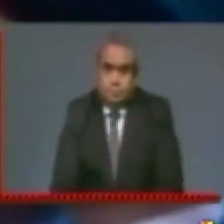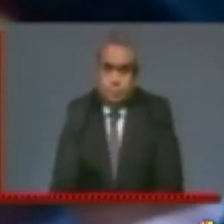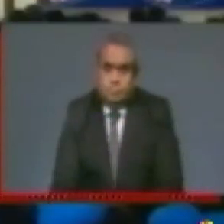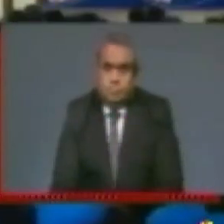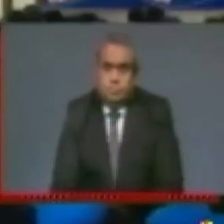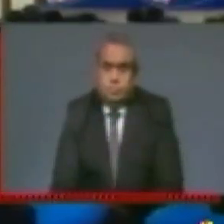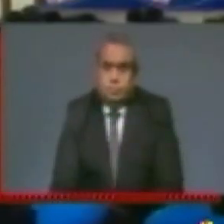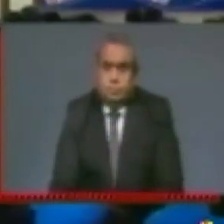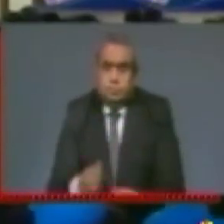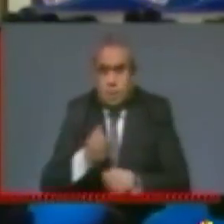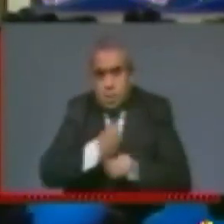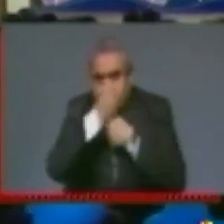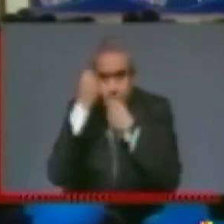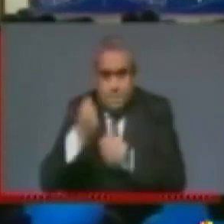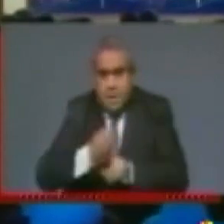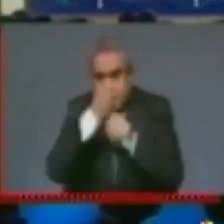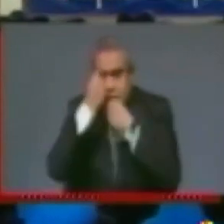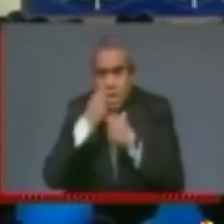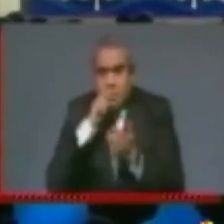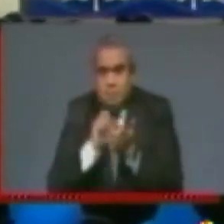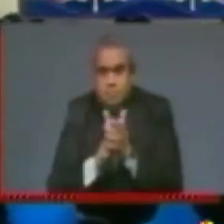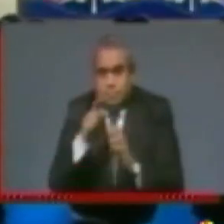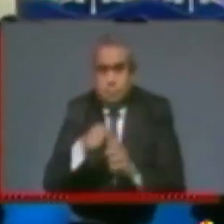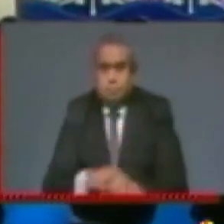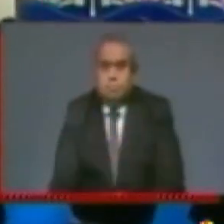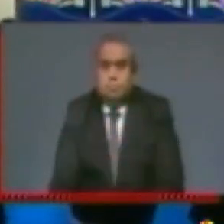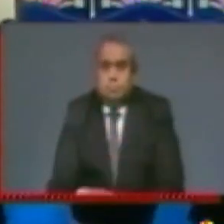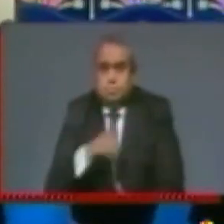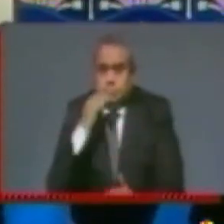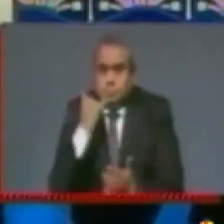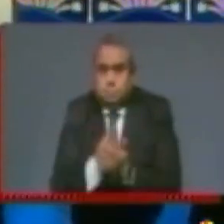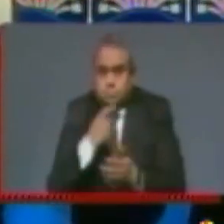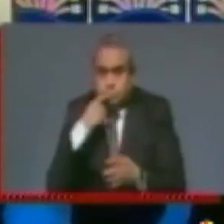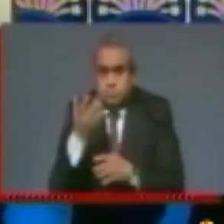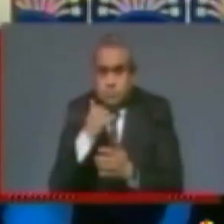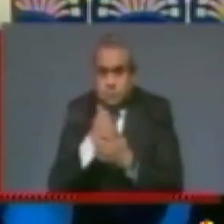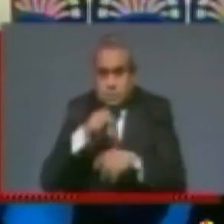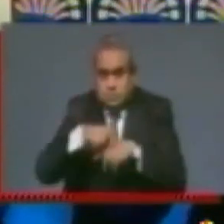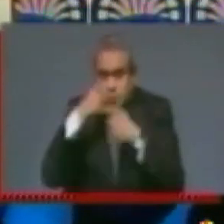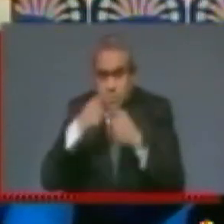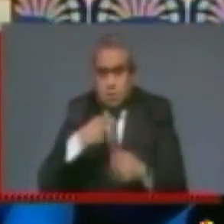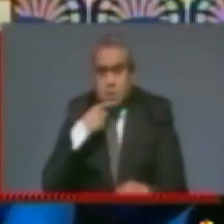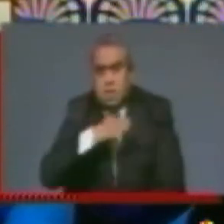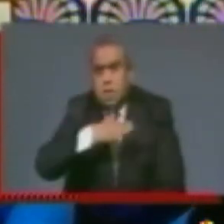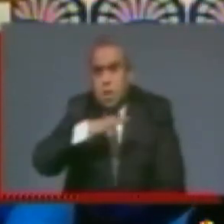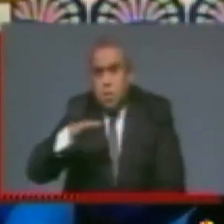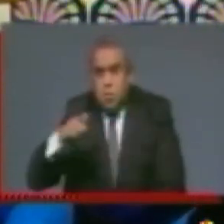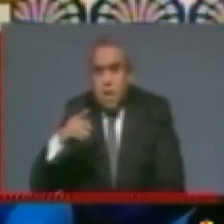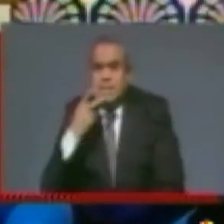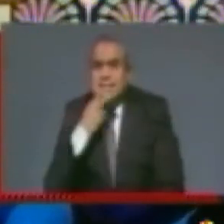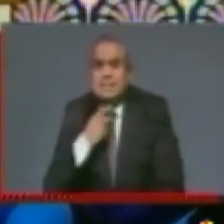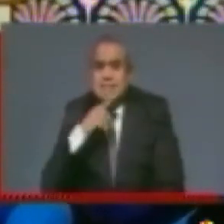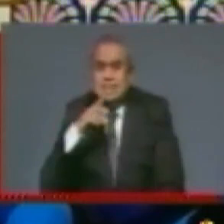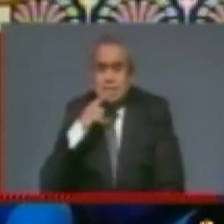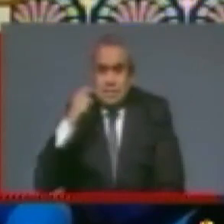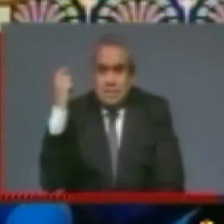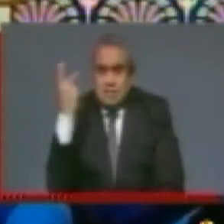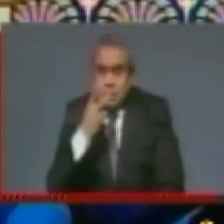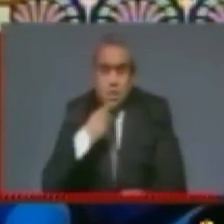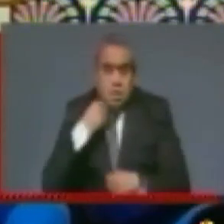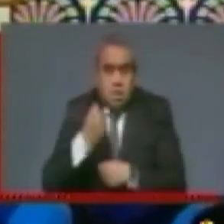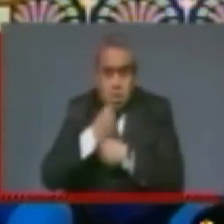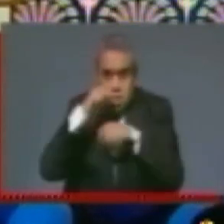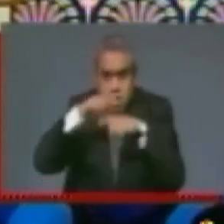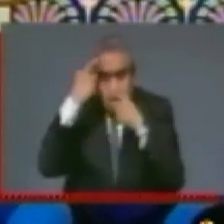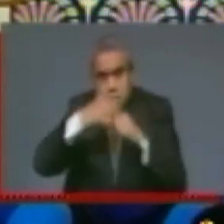المنيا هي اذا يعني استبعدنا طبعا محافظه الوادي الجديد والبحر الاحمر هي تعتبر تاني اكبر محافظات الصعيد